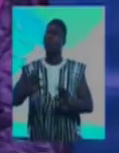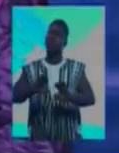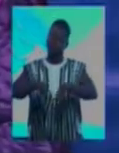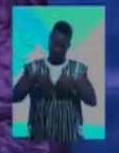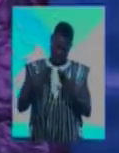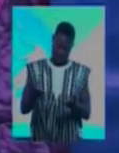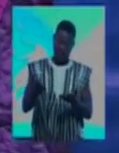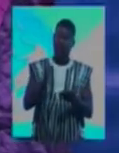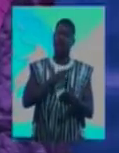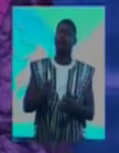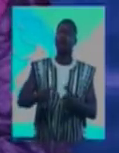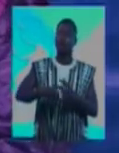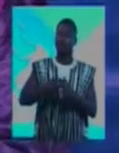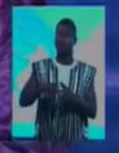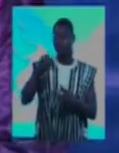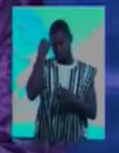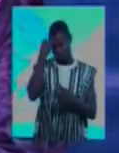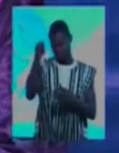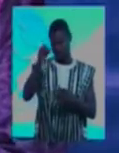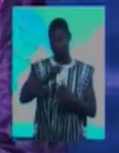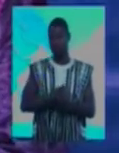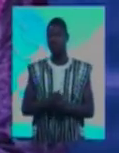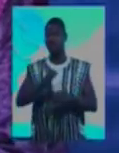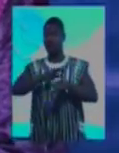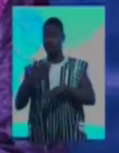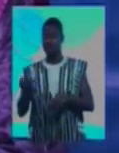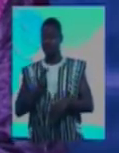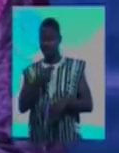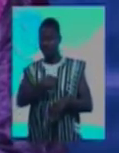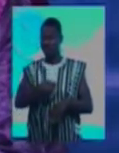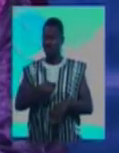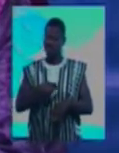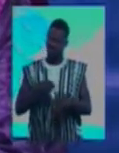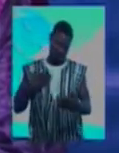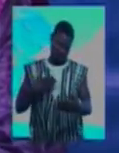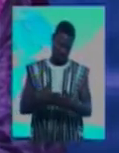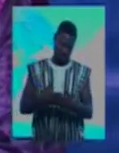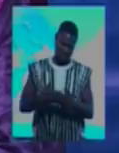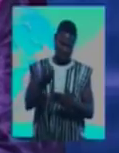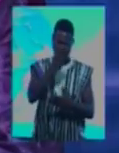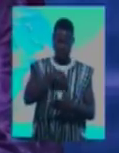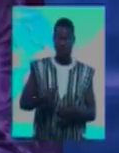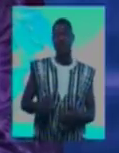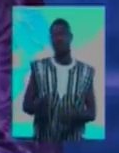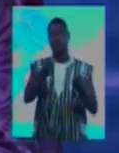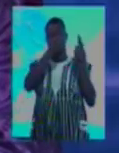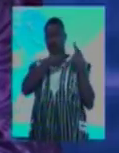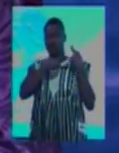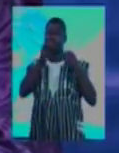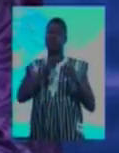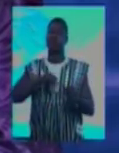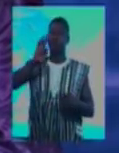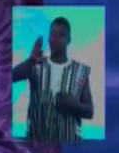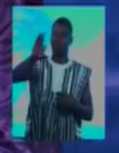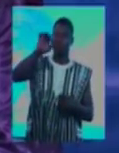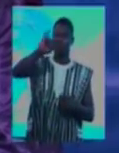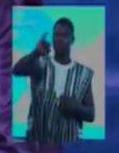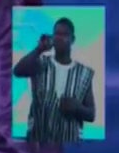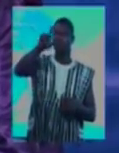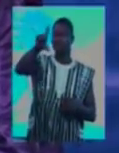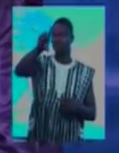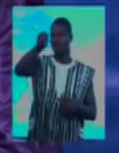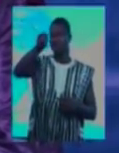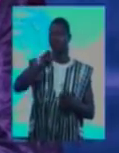partie l'idée. Et par la suite, donc, nous avons effectivement approché les responsables de la philo et